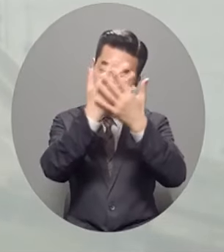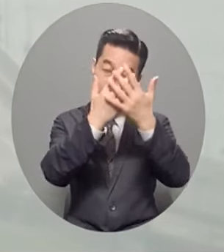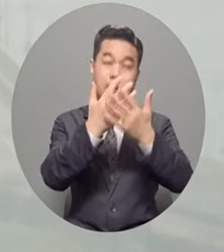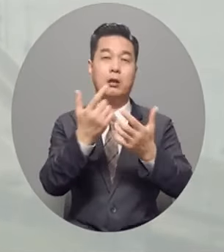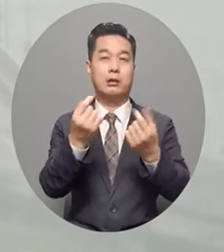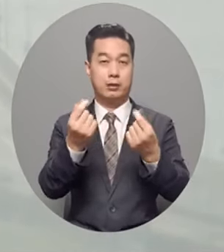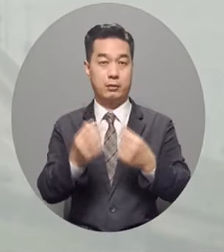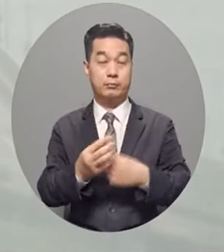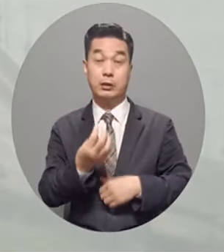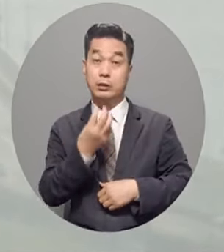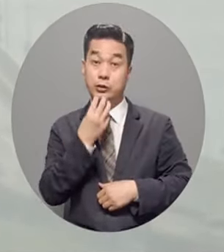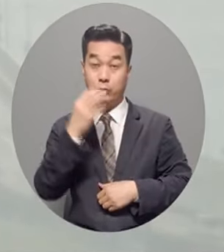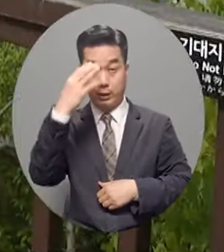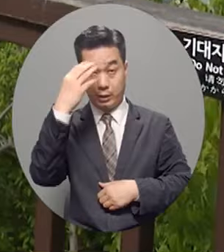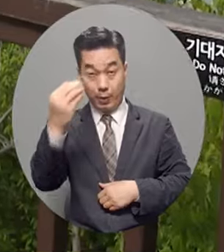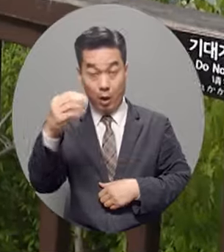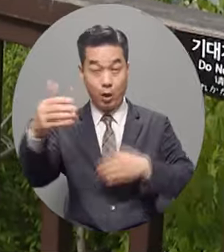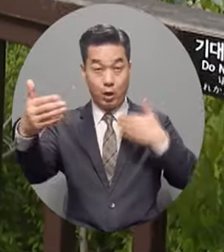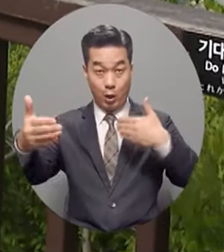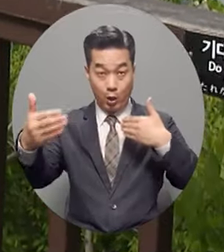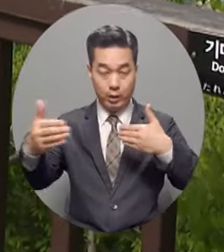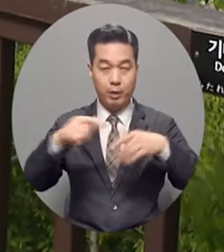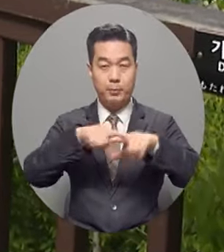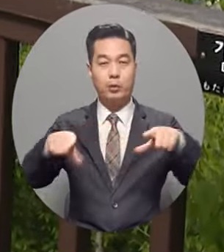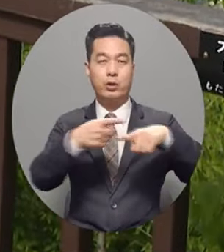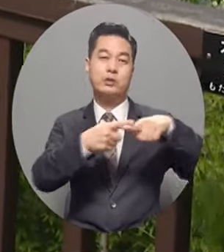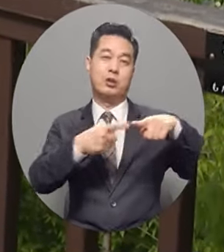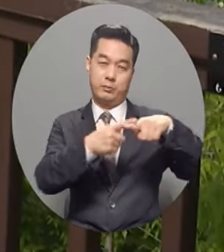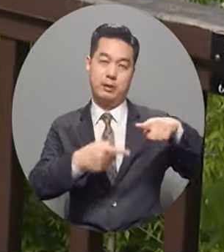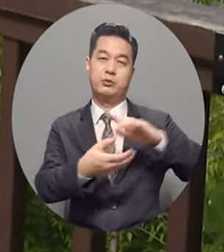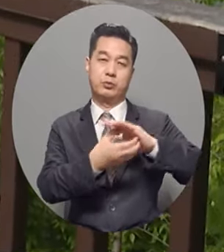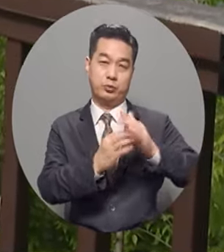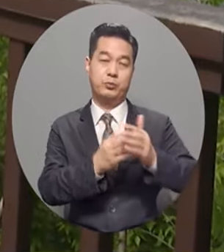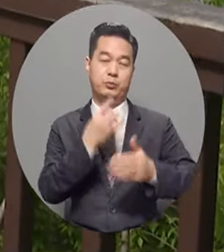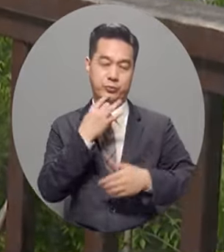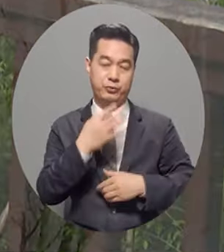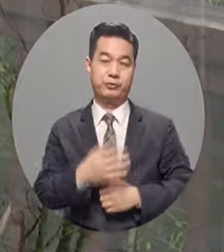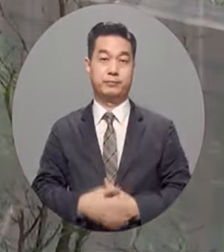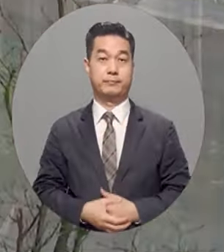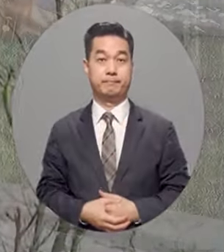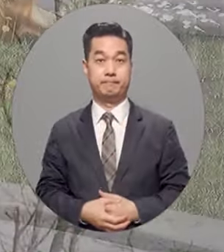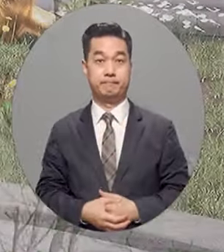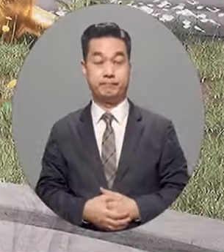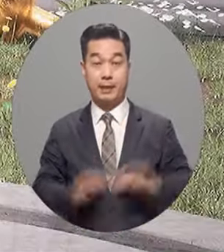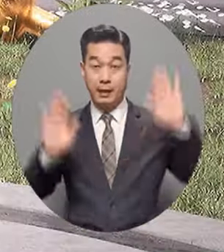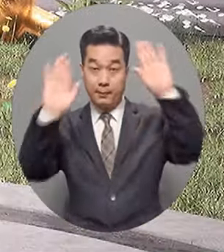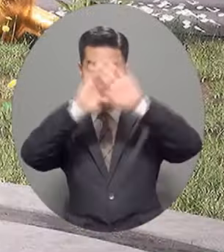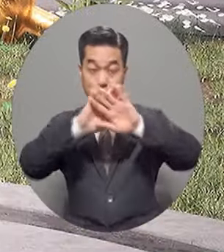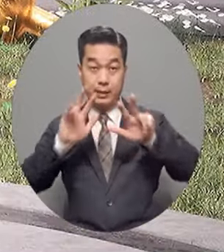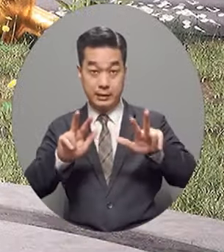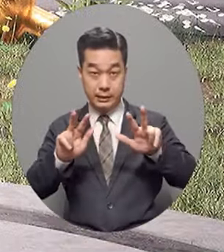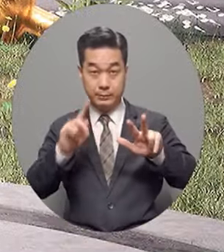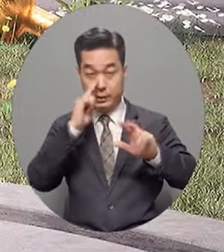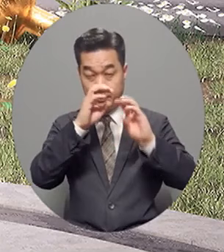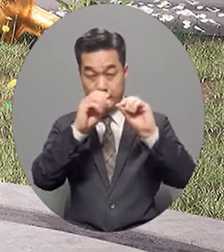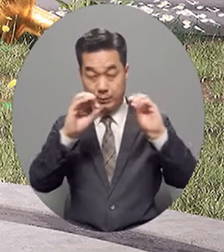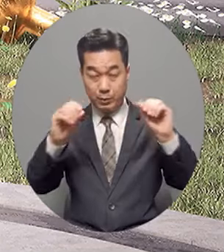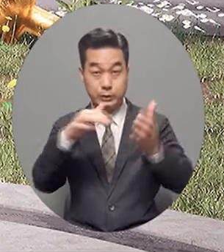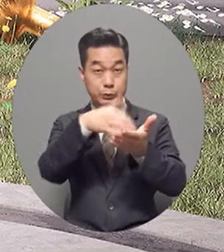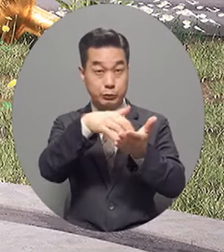흑먼스 거리는 온종일 평소의 절반 수준에 불가했습니다 밤이 된 지금 서울의 미세먼지 농도를